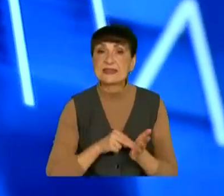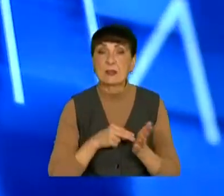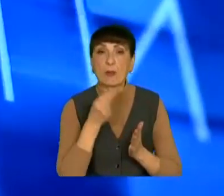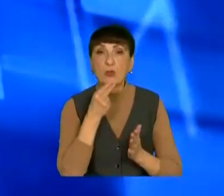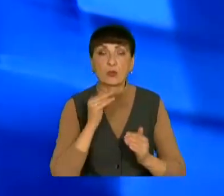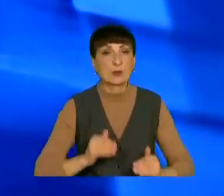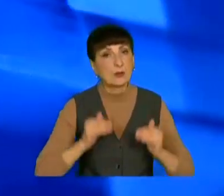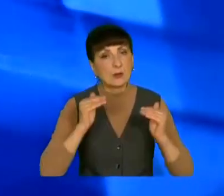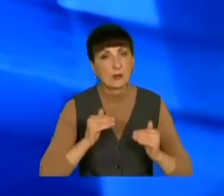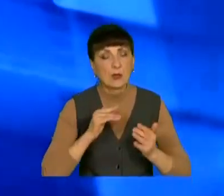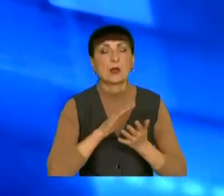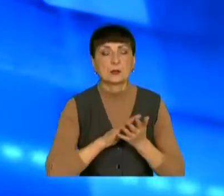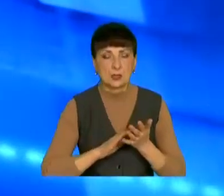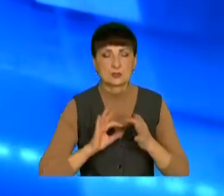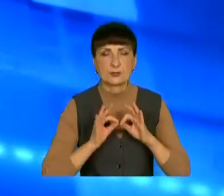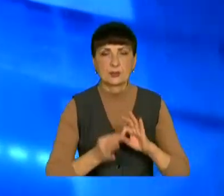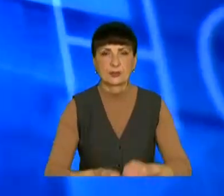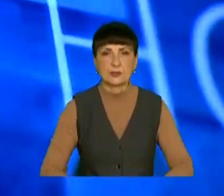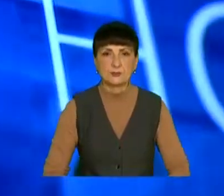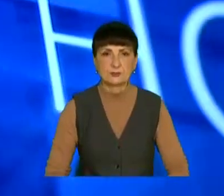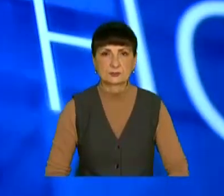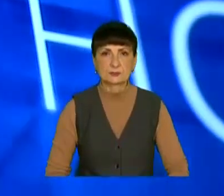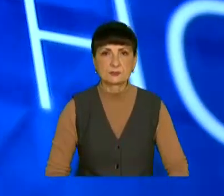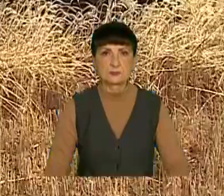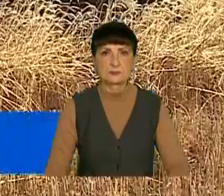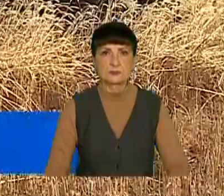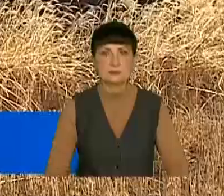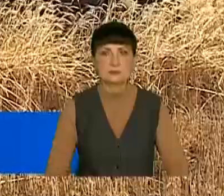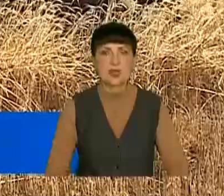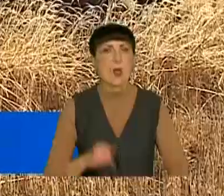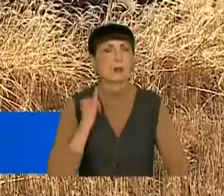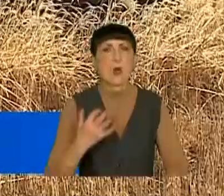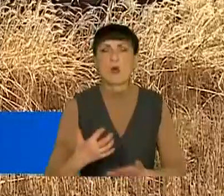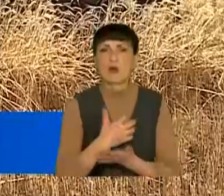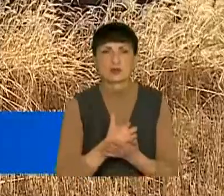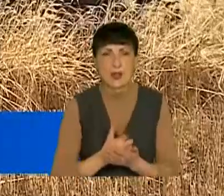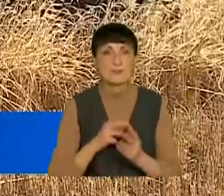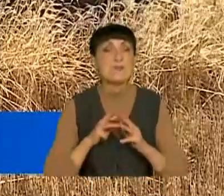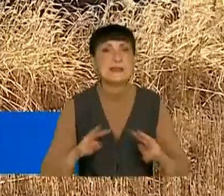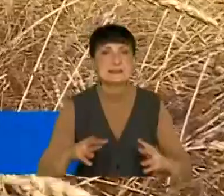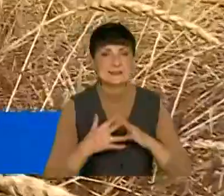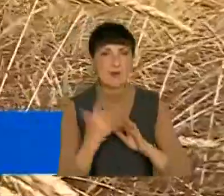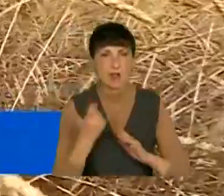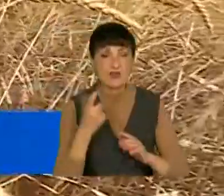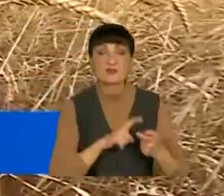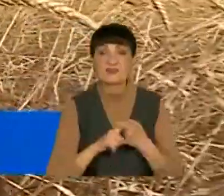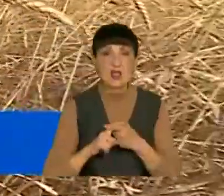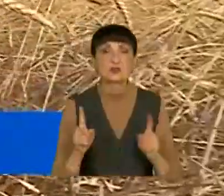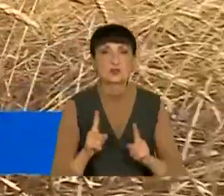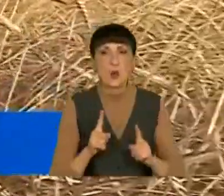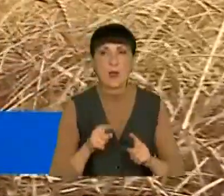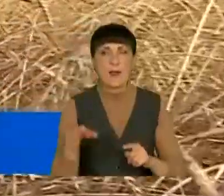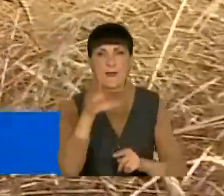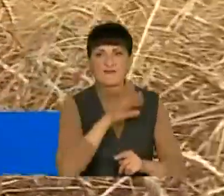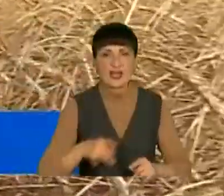продукты? Ответы искала Даля Насипова. Плохой урожай министр сельского хозяйства связывает с тем, что в